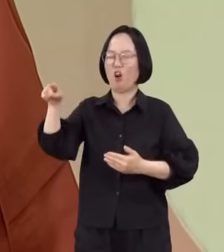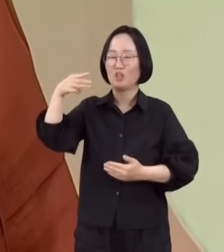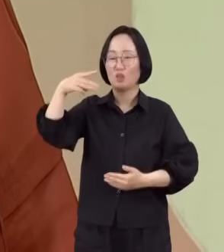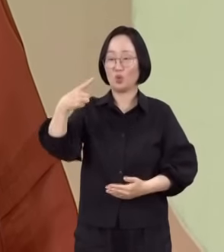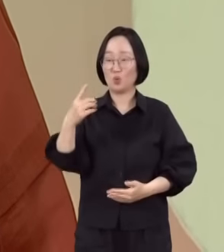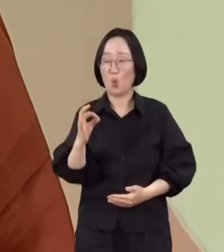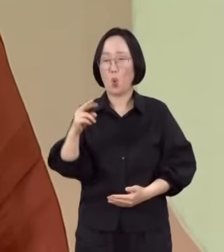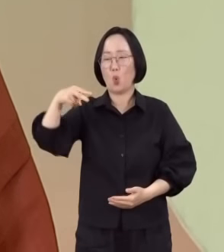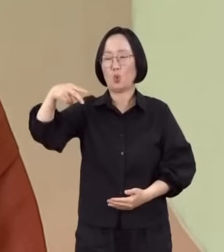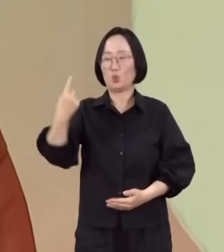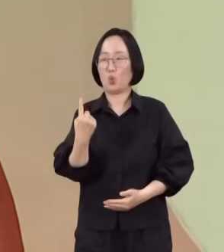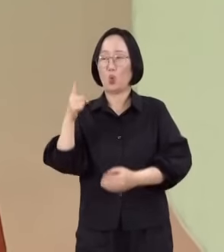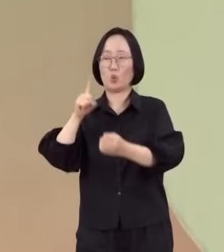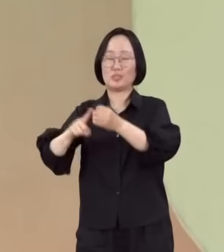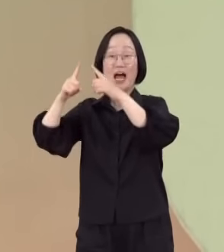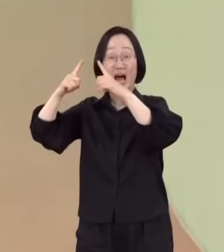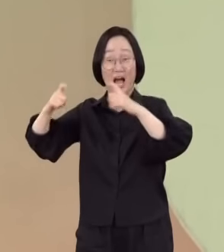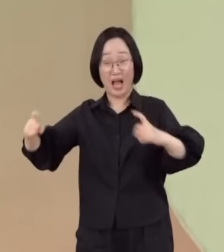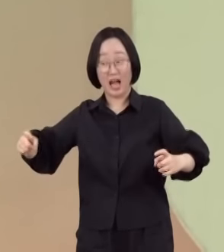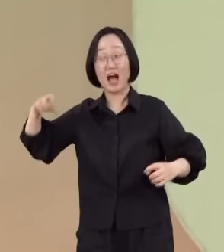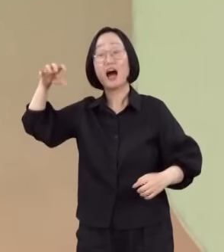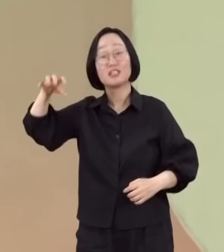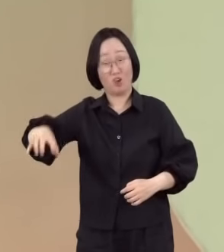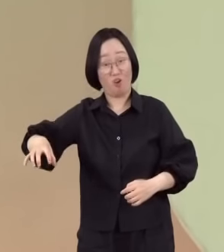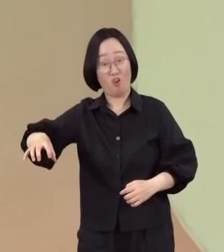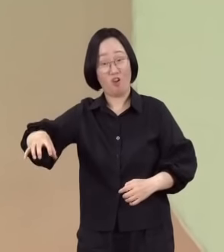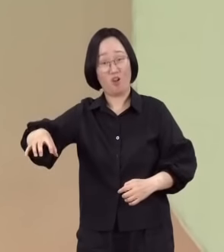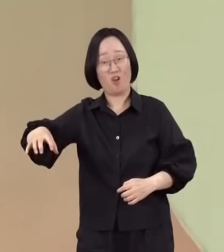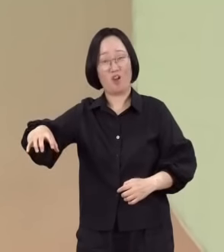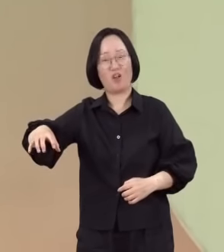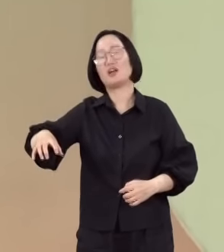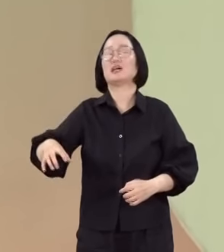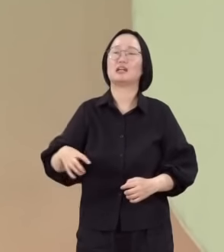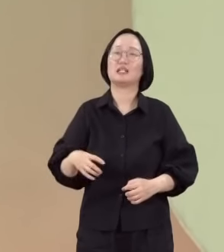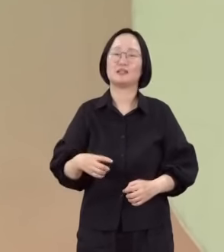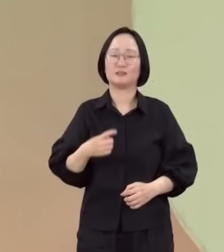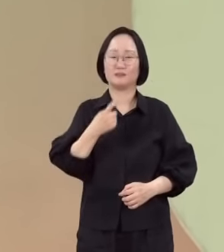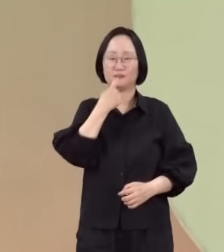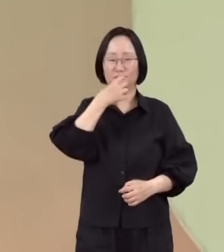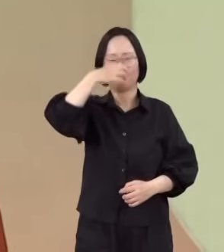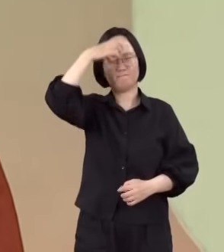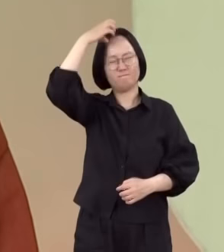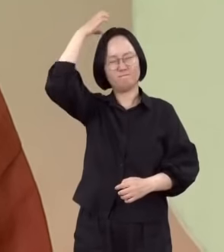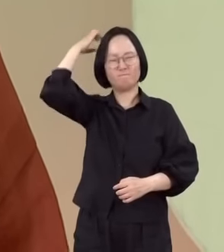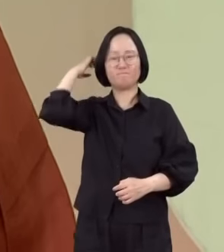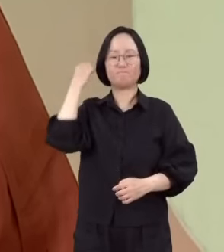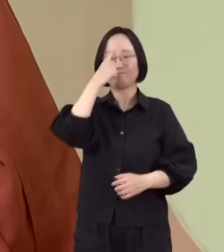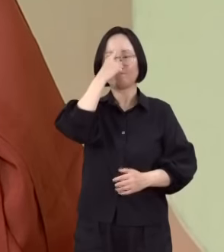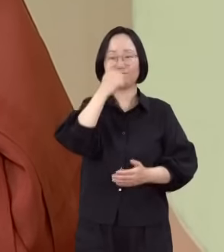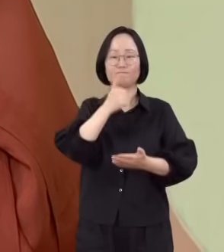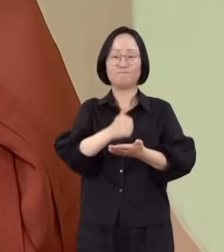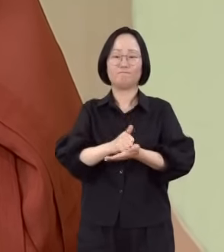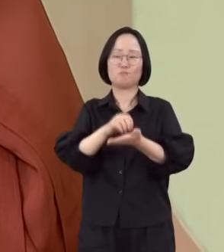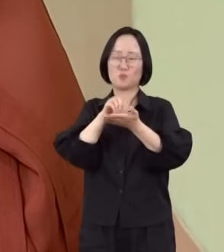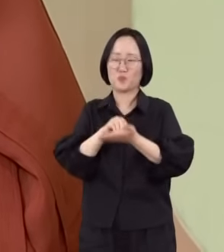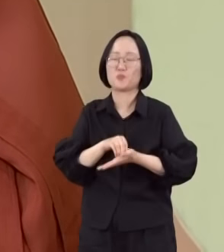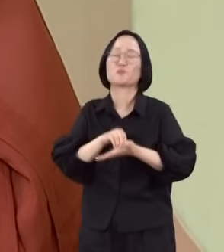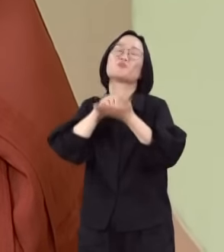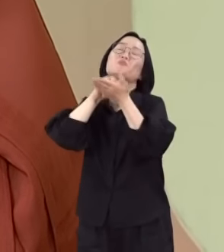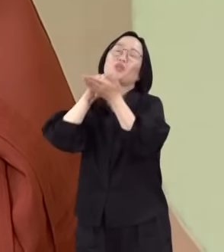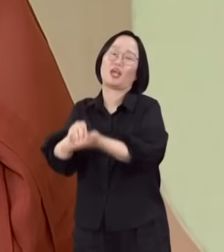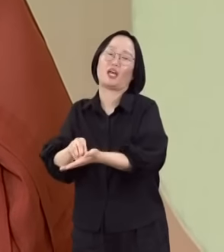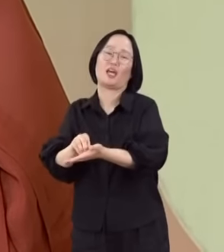가서 통도사에서 머리를 깎고 출가하신 그리고 우리나라에서 가장 화엄경을